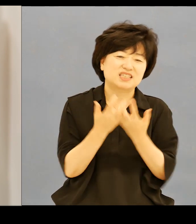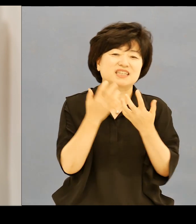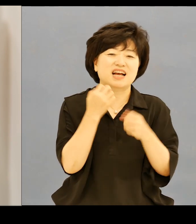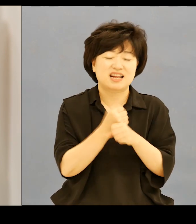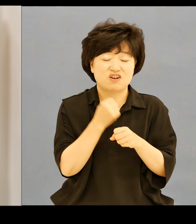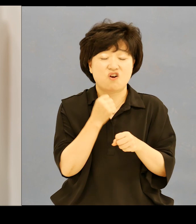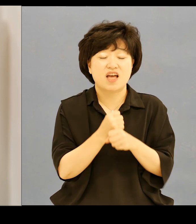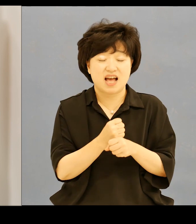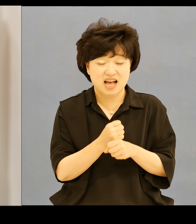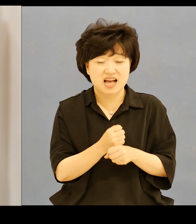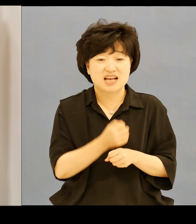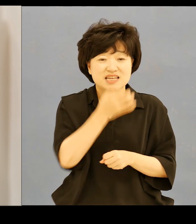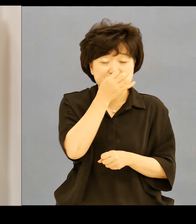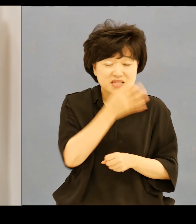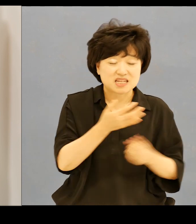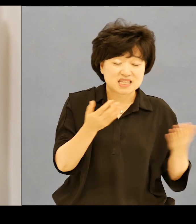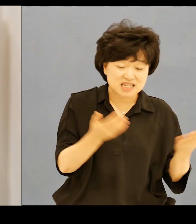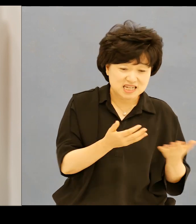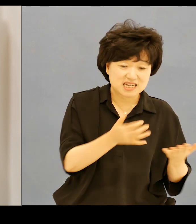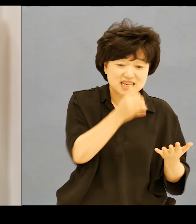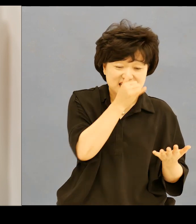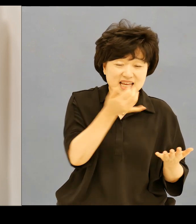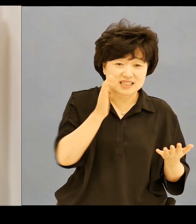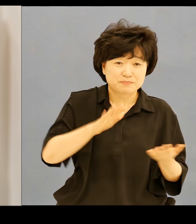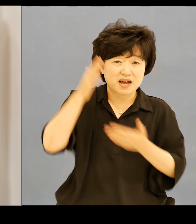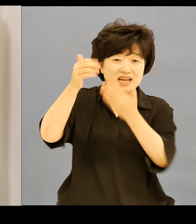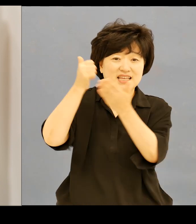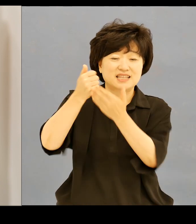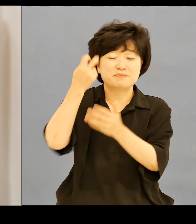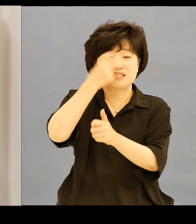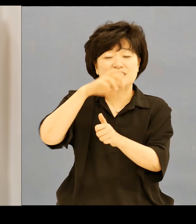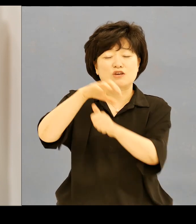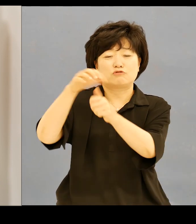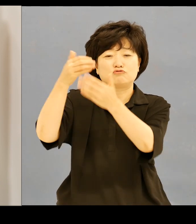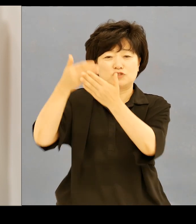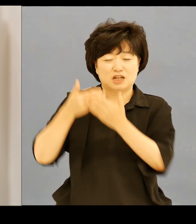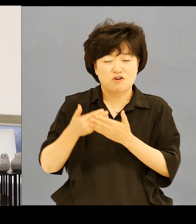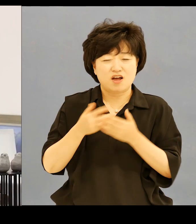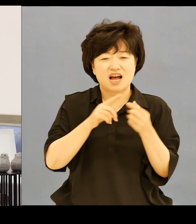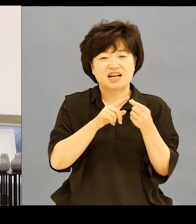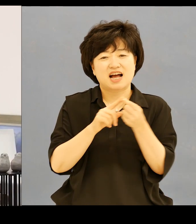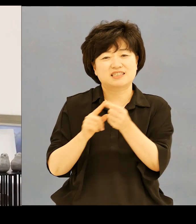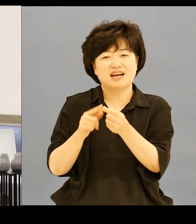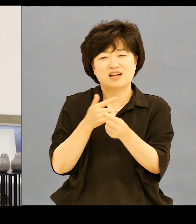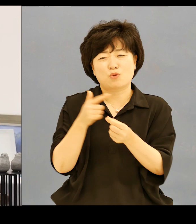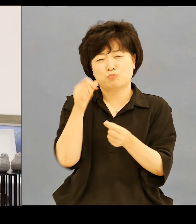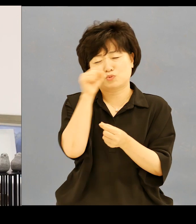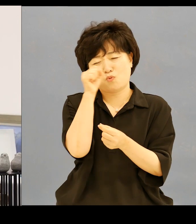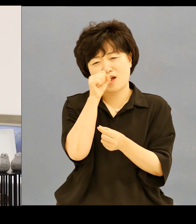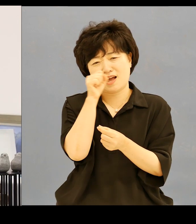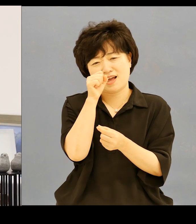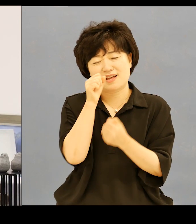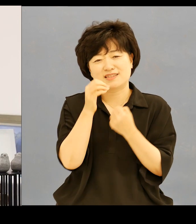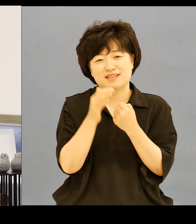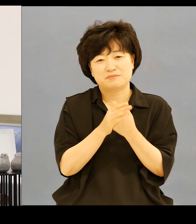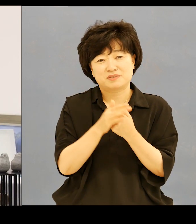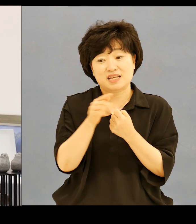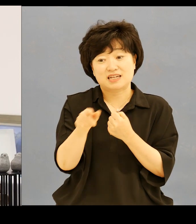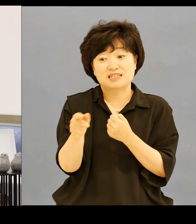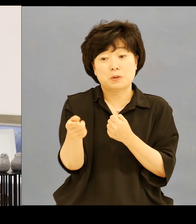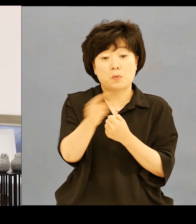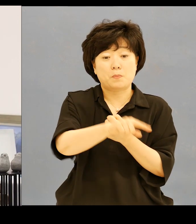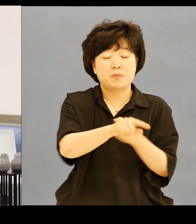힘든 일도 있겠지만 뭐 하나님께서 우리 너를 지켜주실 거야 라는 그 가사가 너무 와닿아서 그쪽에